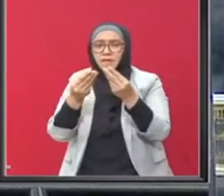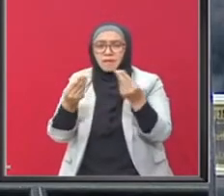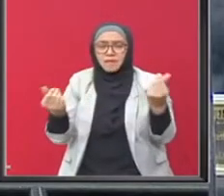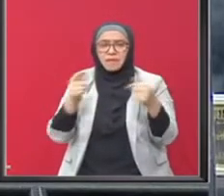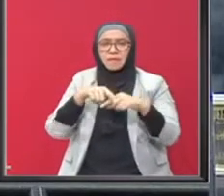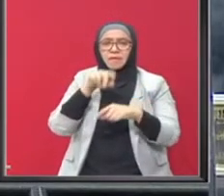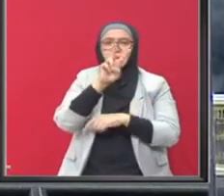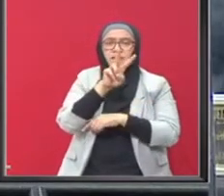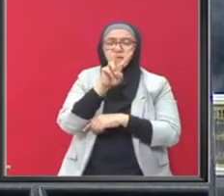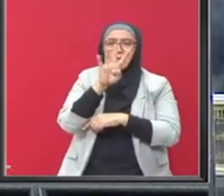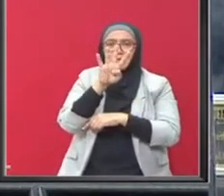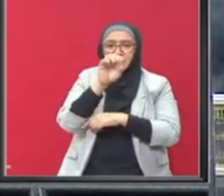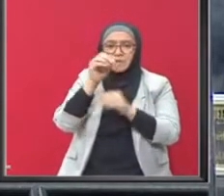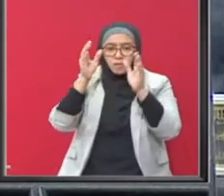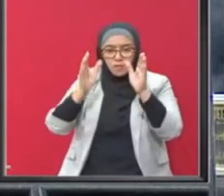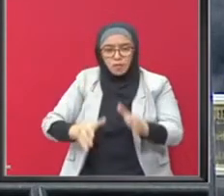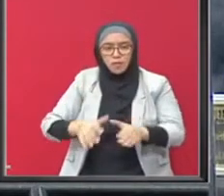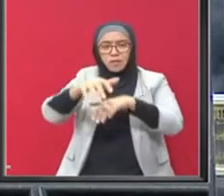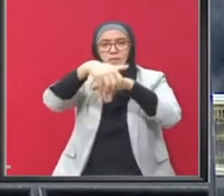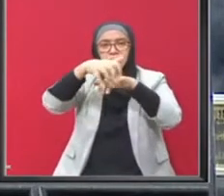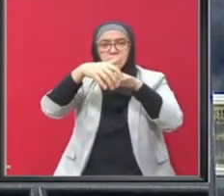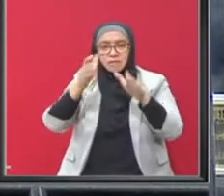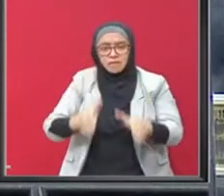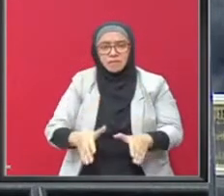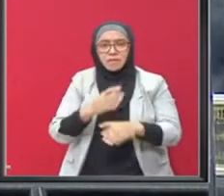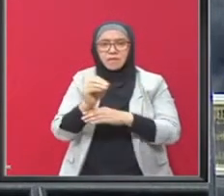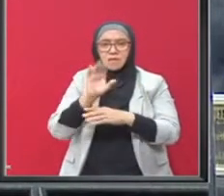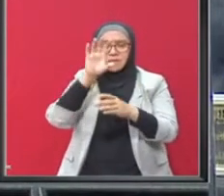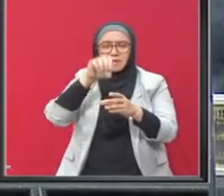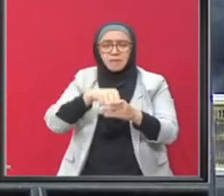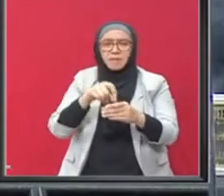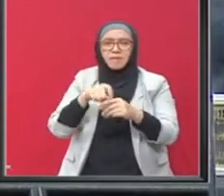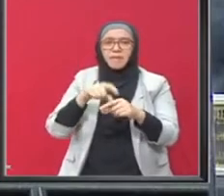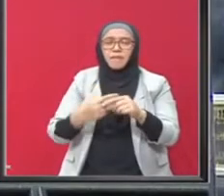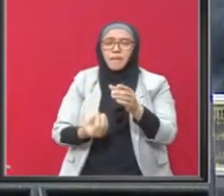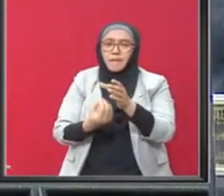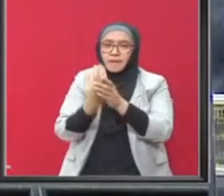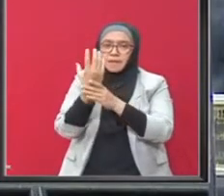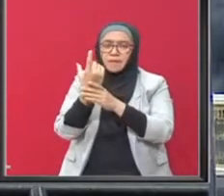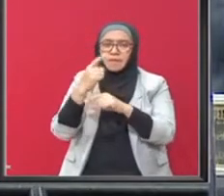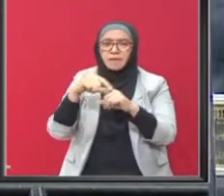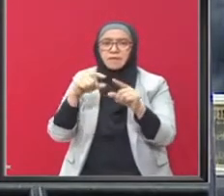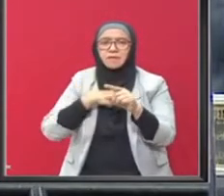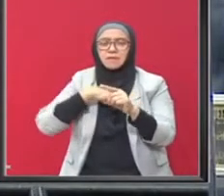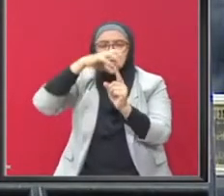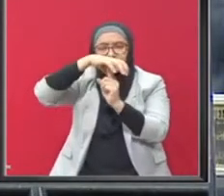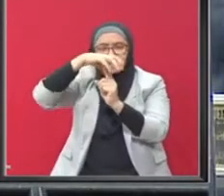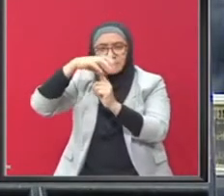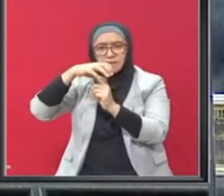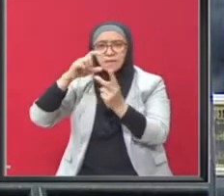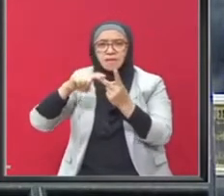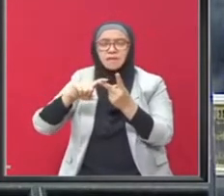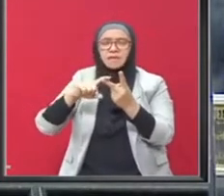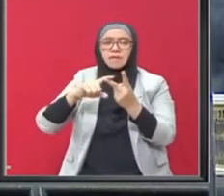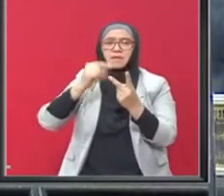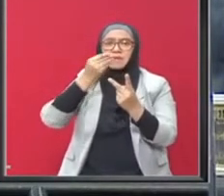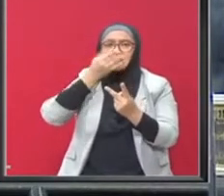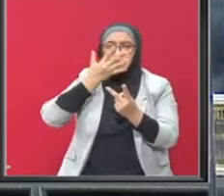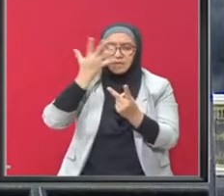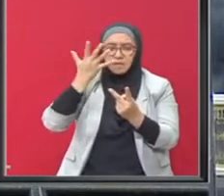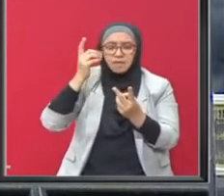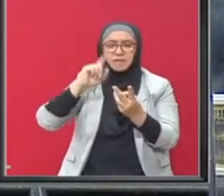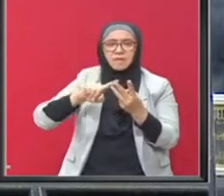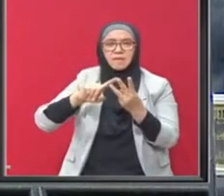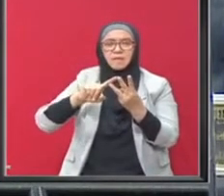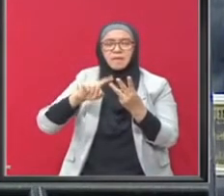melibatkan tanaman cendawan pilih dan juga tenaga non ABS dan